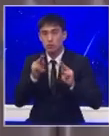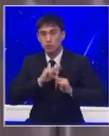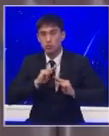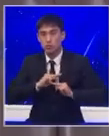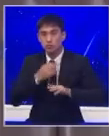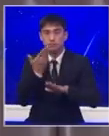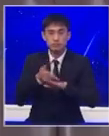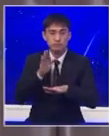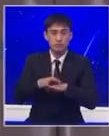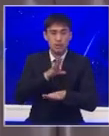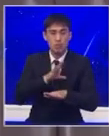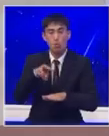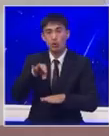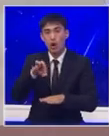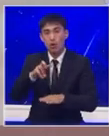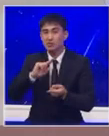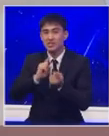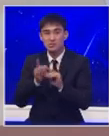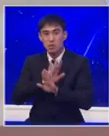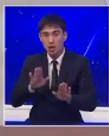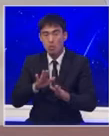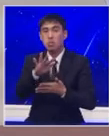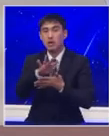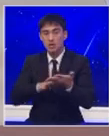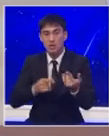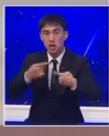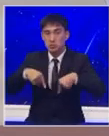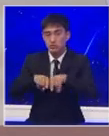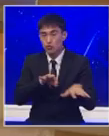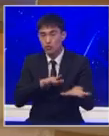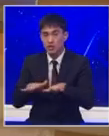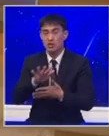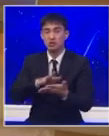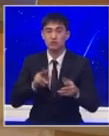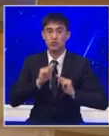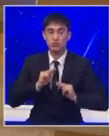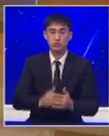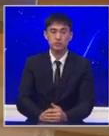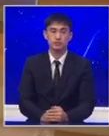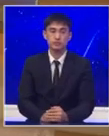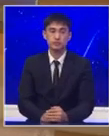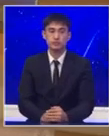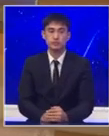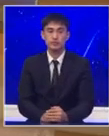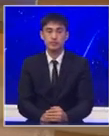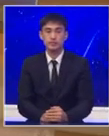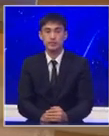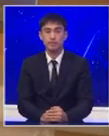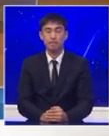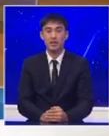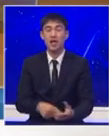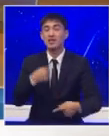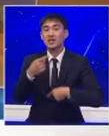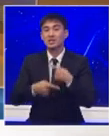другим трудностям, Мухтар Ауэзов не изменял себе и продолжал общественную деятельность. Мухтар Ауэзов.